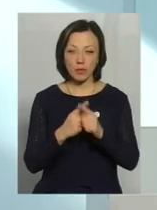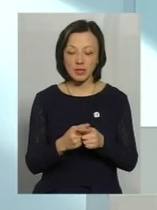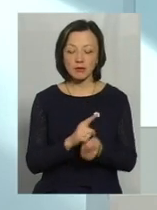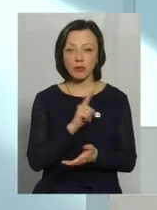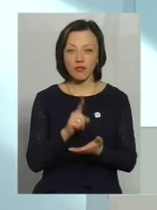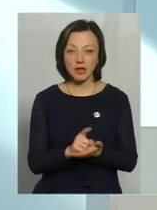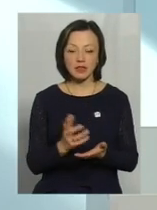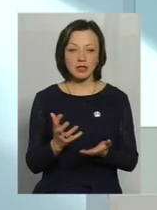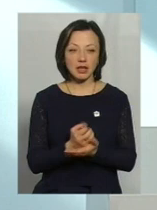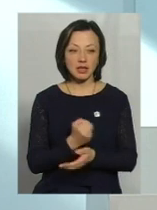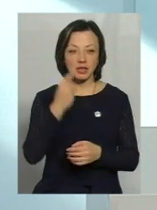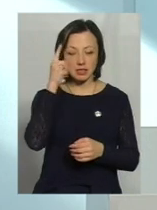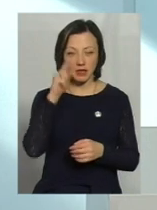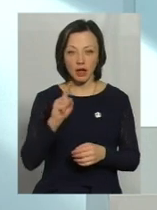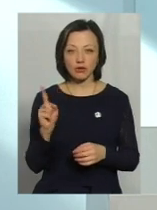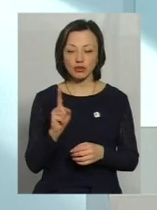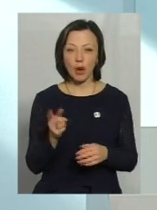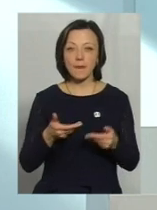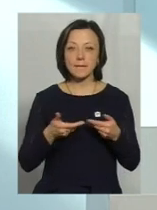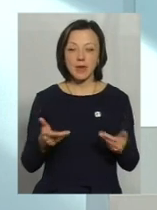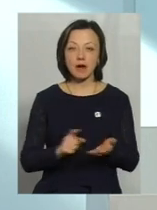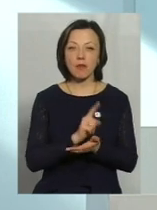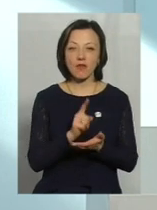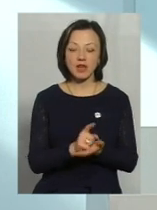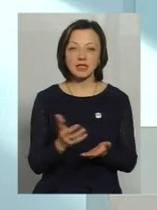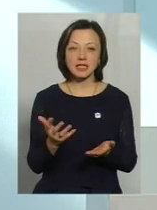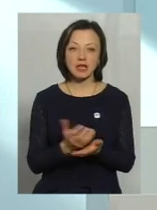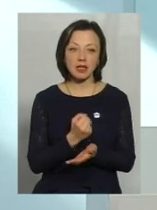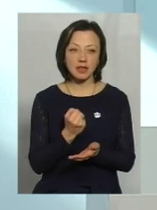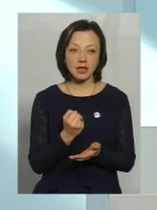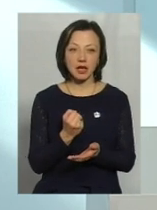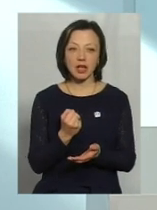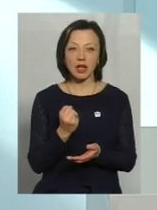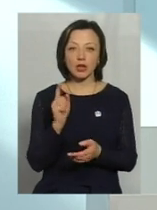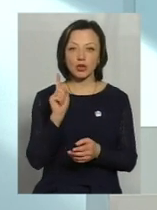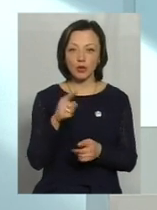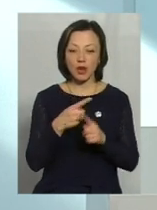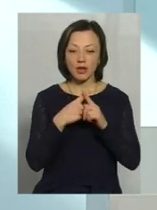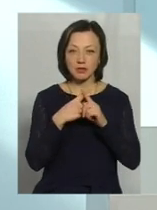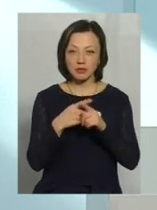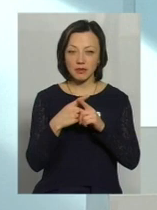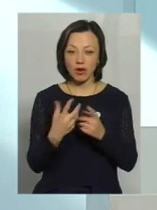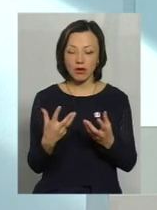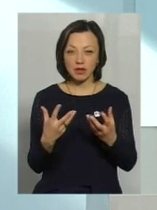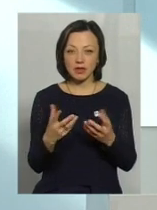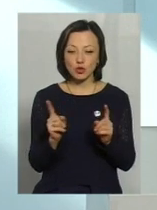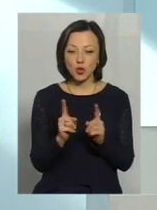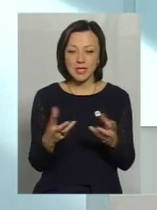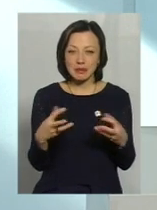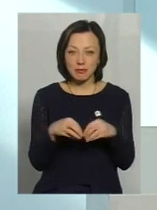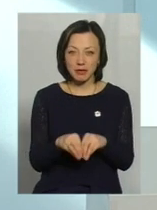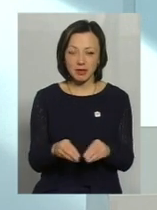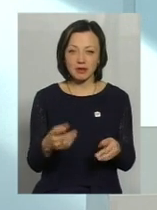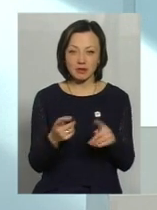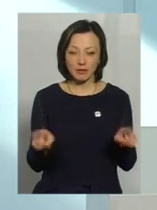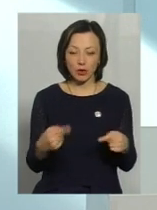і я знаю, що ми повинні знайти той знаменник, який нас об'єднає в